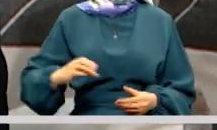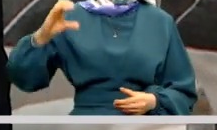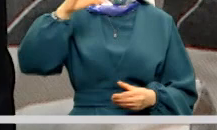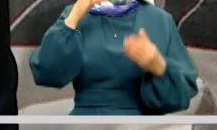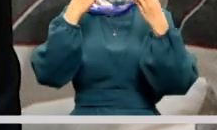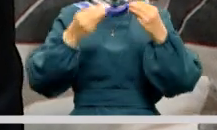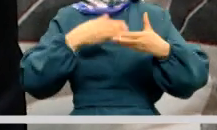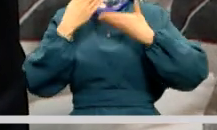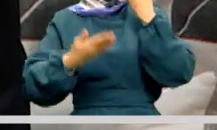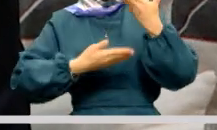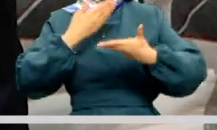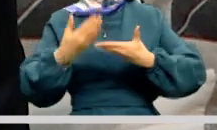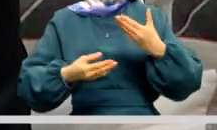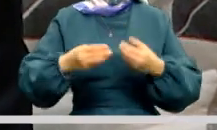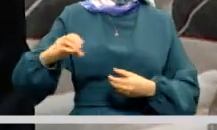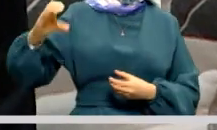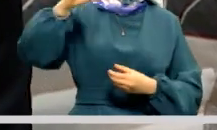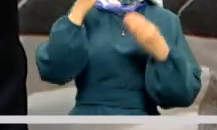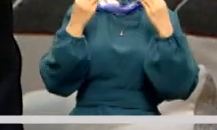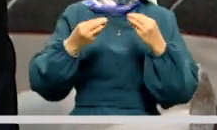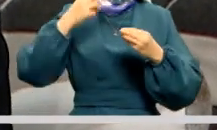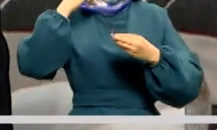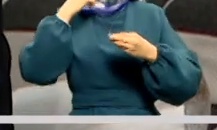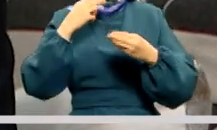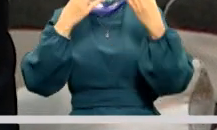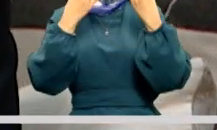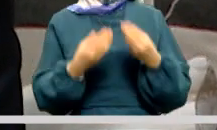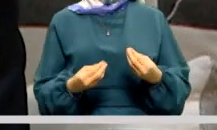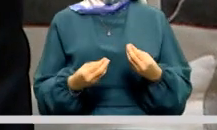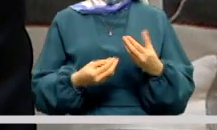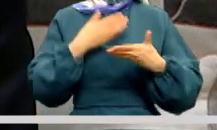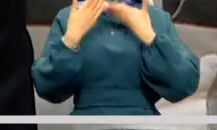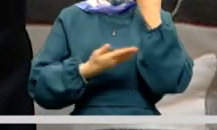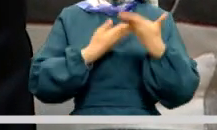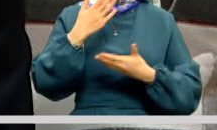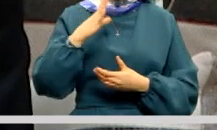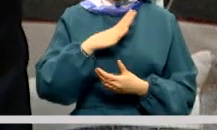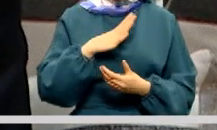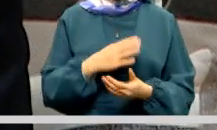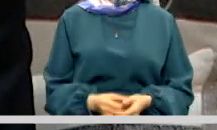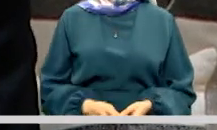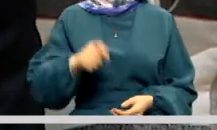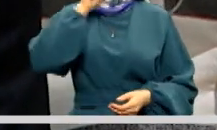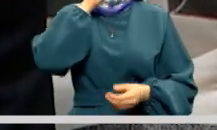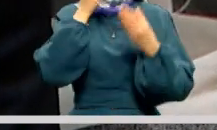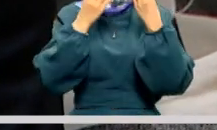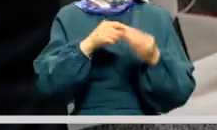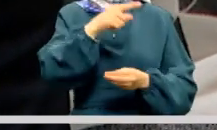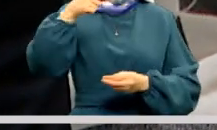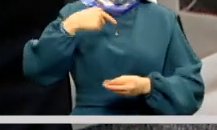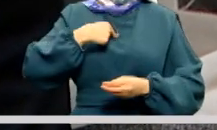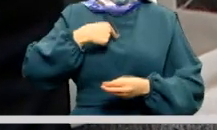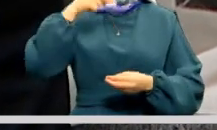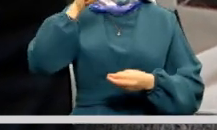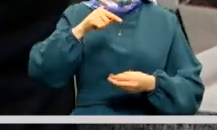tarif ettiğin de İslamı güzel ahlak ya da güzel huydan ibaret diye tanımlar Şimdi Müslüman olarak biz ahlakın bu